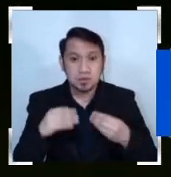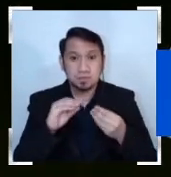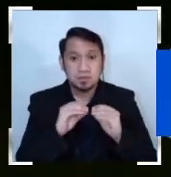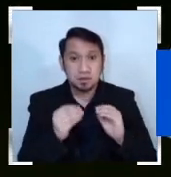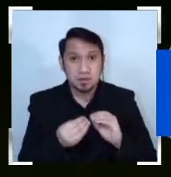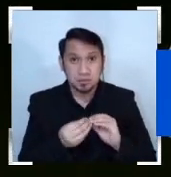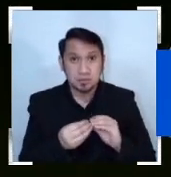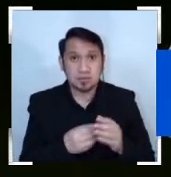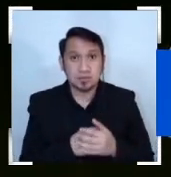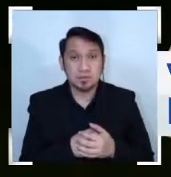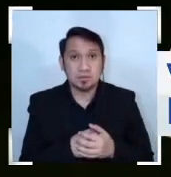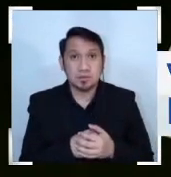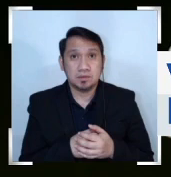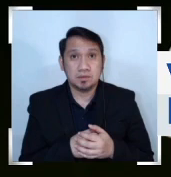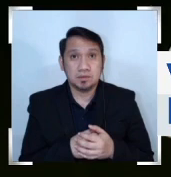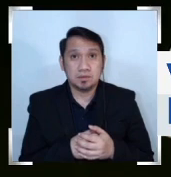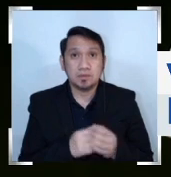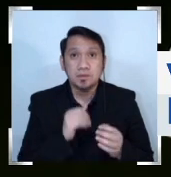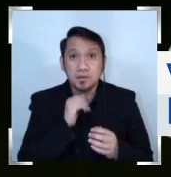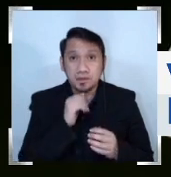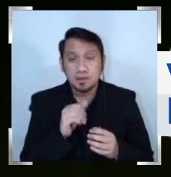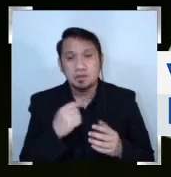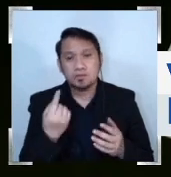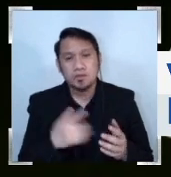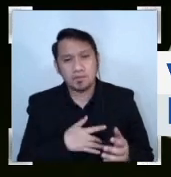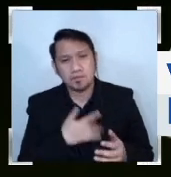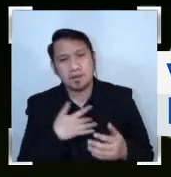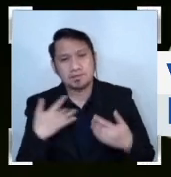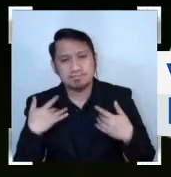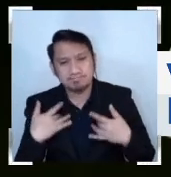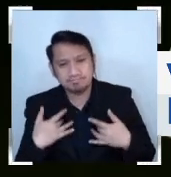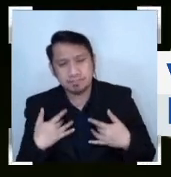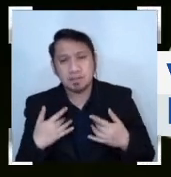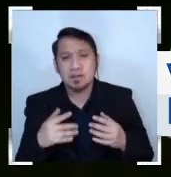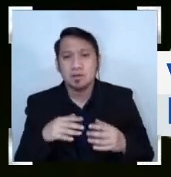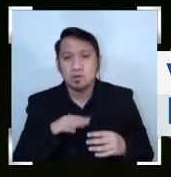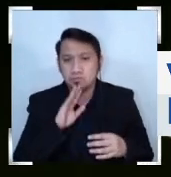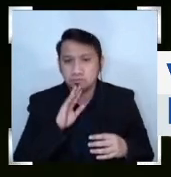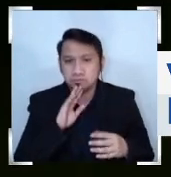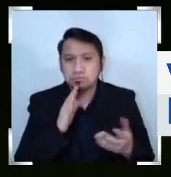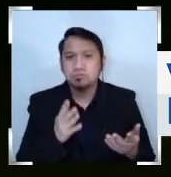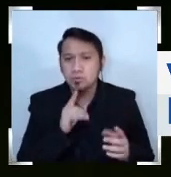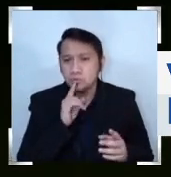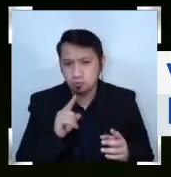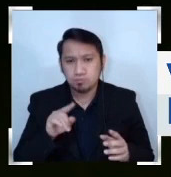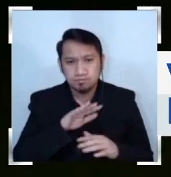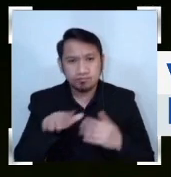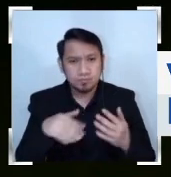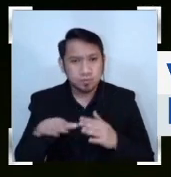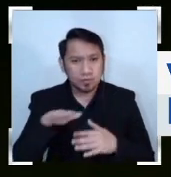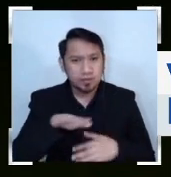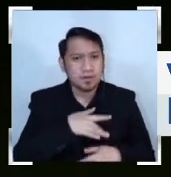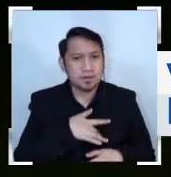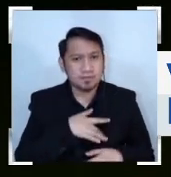quick count. Hindi lang panghihinayang, kundi malinaw na pagkadismaya ang nararamdaman ng ating hanay.